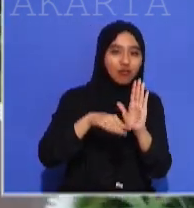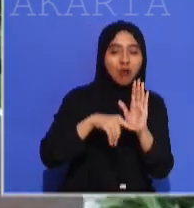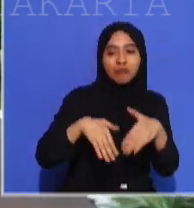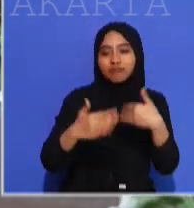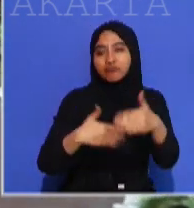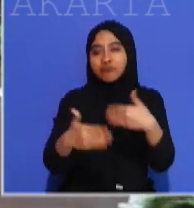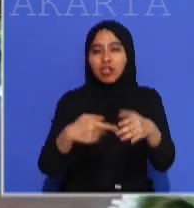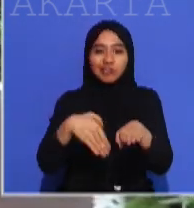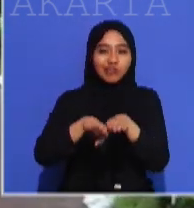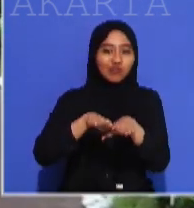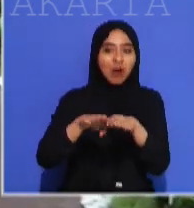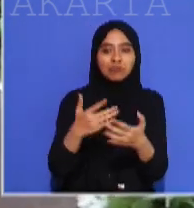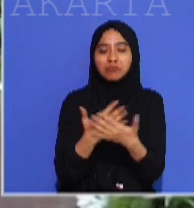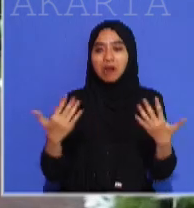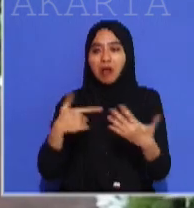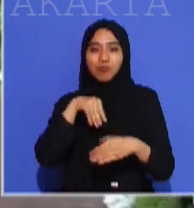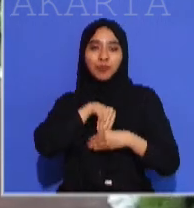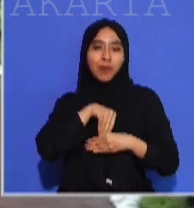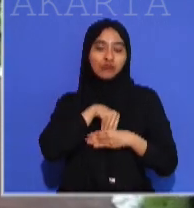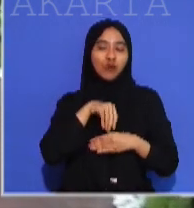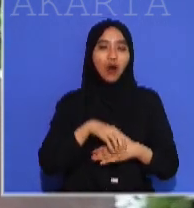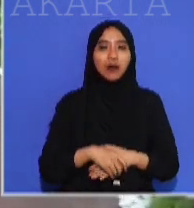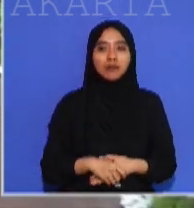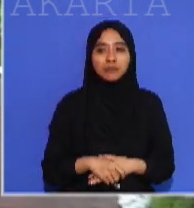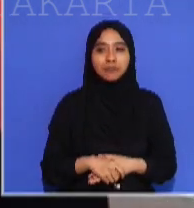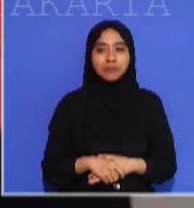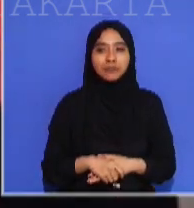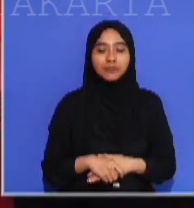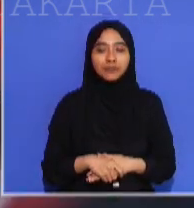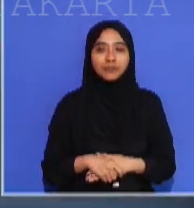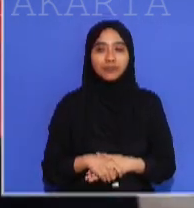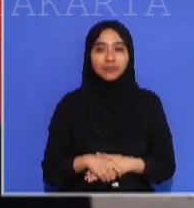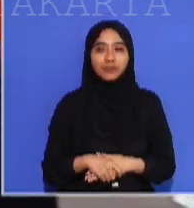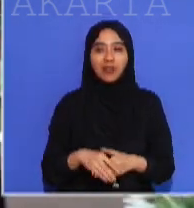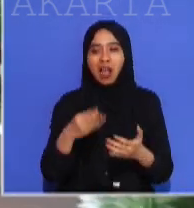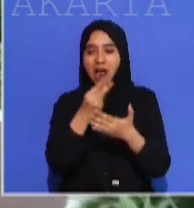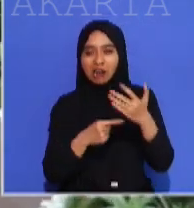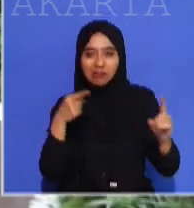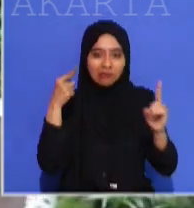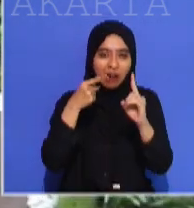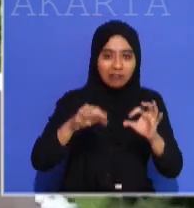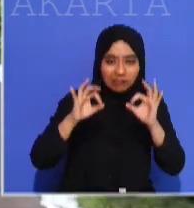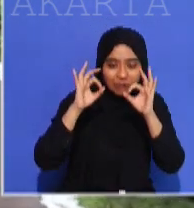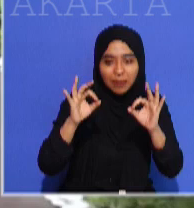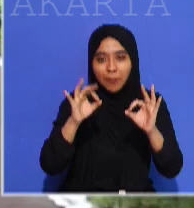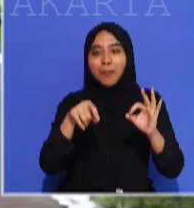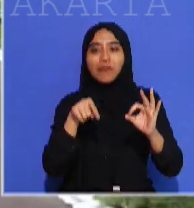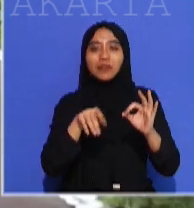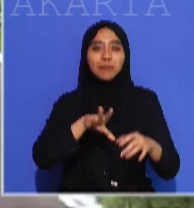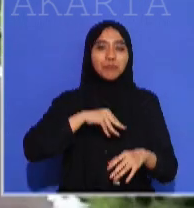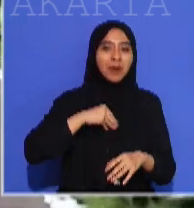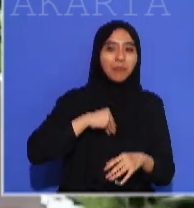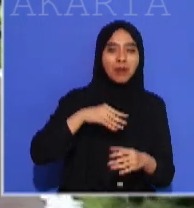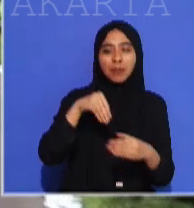aspirasi masyarakat DIY. Selain itu, memastikan pengelolaan anggaran yang tepat sasaran, serta menyerap aspirasi masyarakat secara langsung